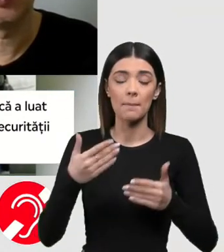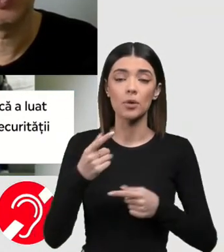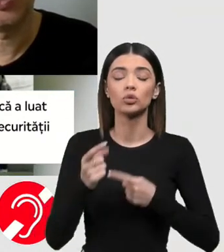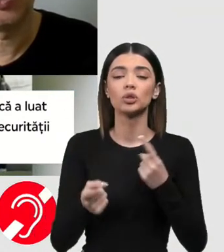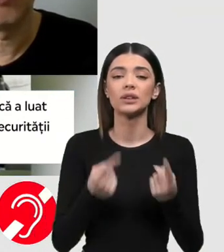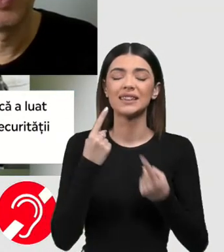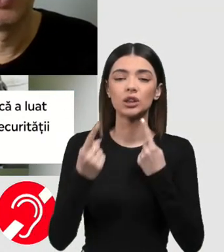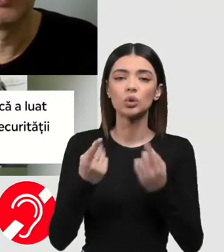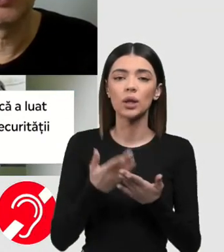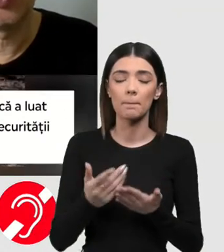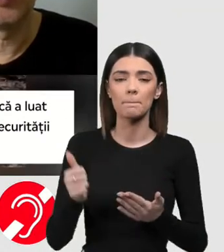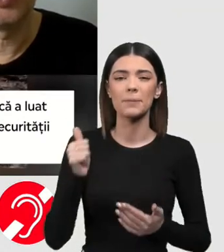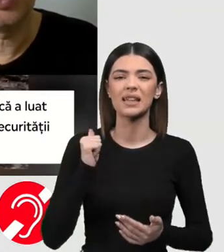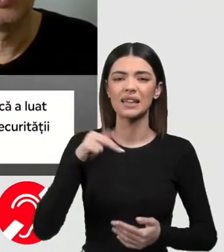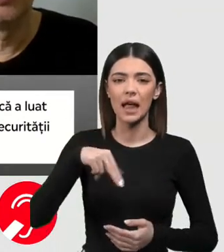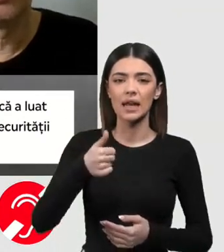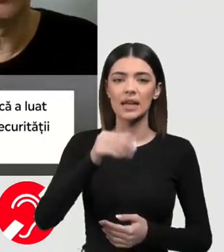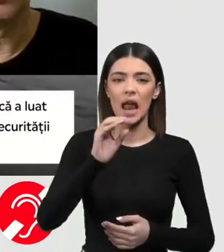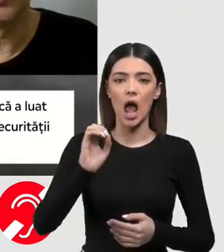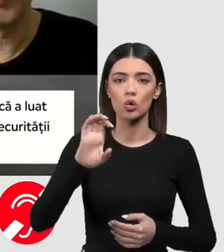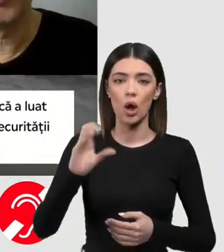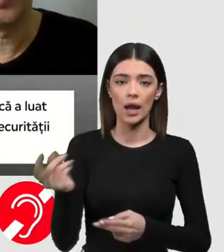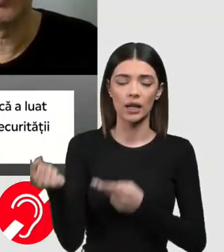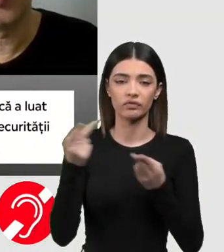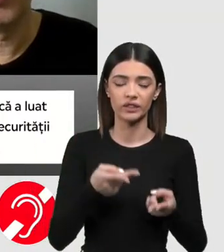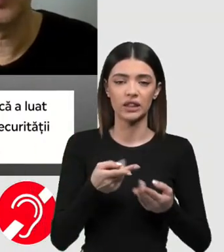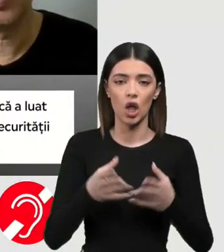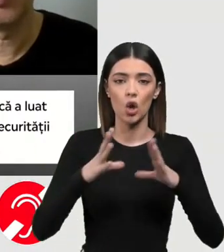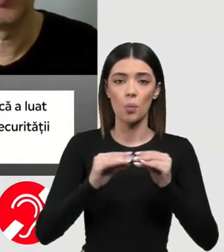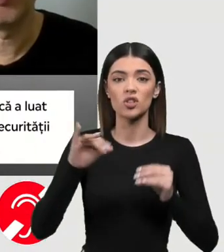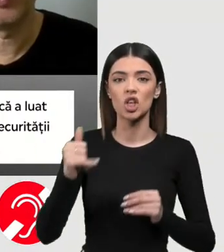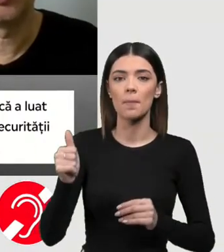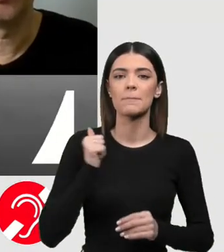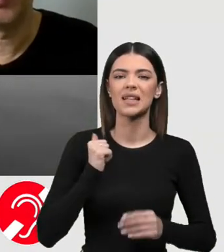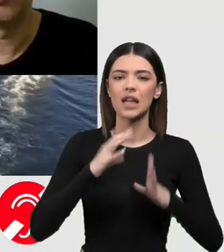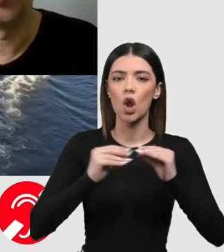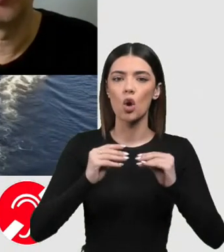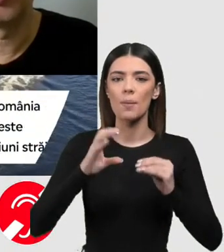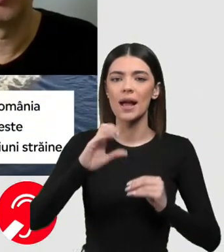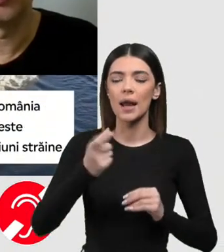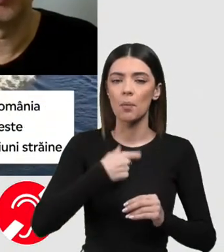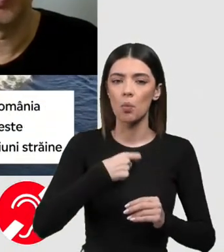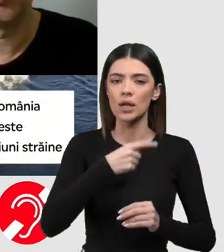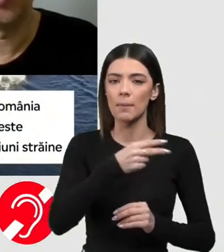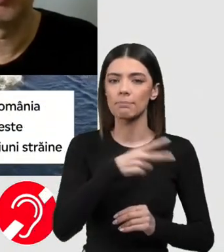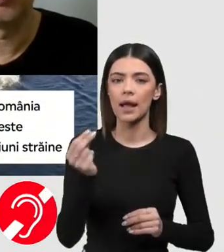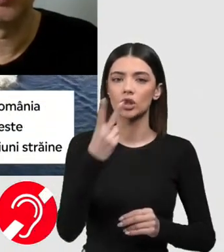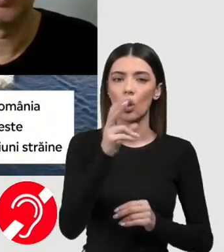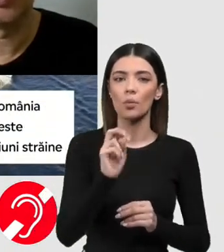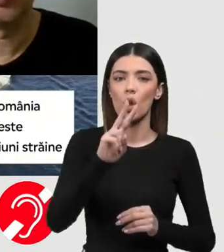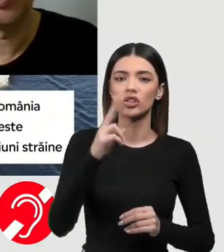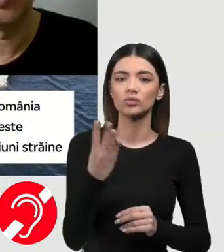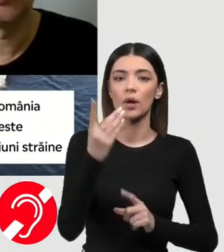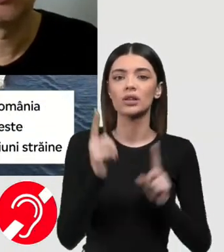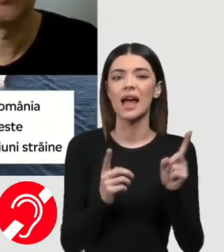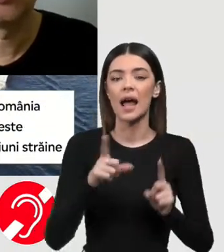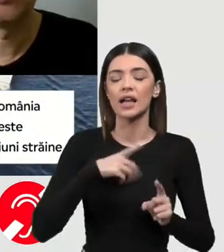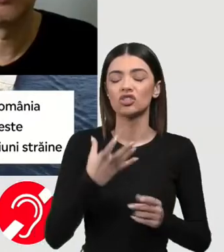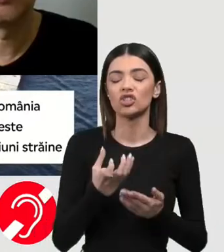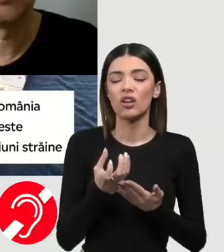militarii NATO care intră în România, dar și despre militarii români care vor participa în 2024 la misiuni